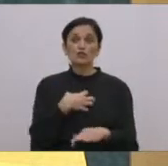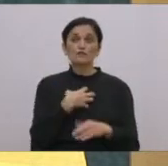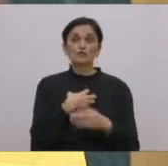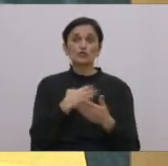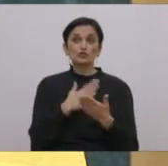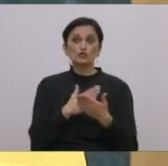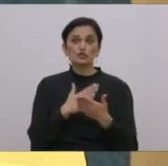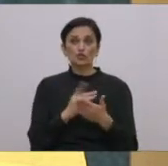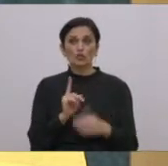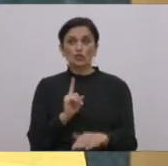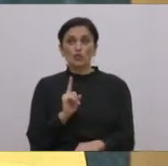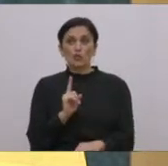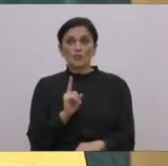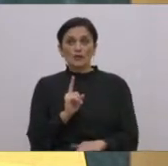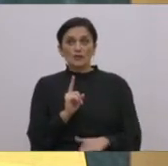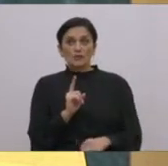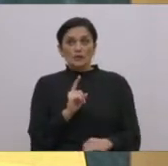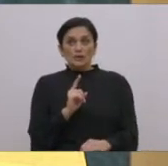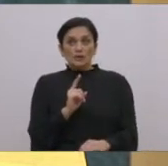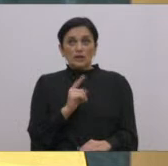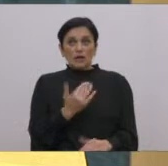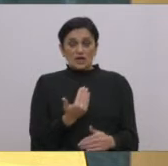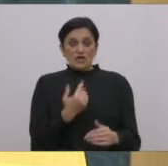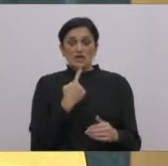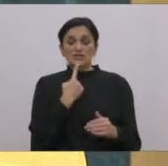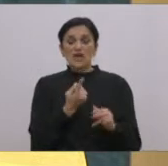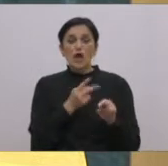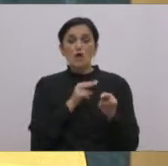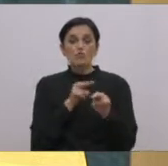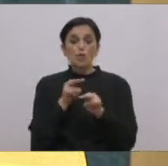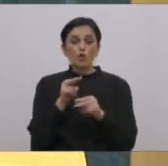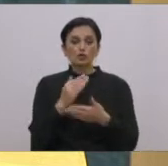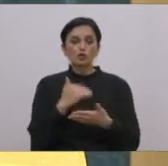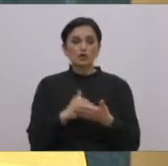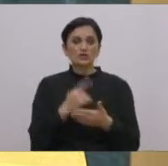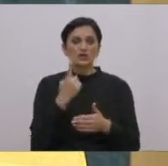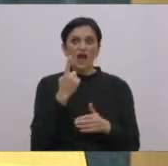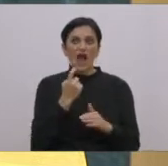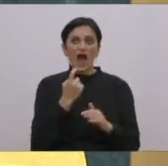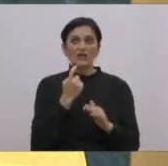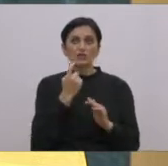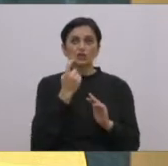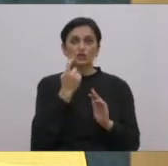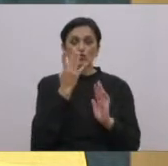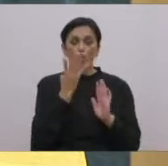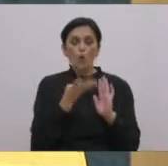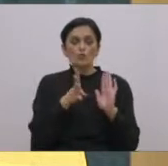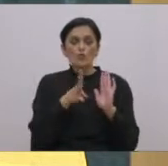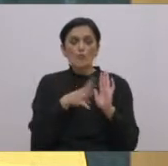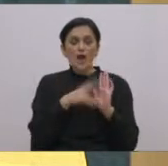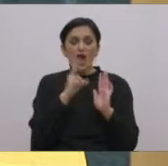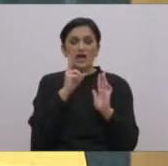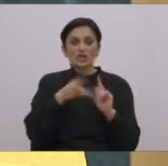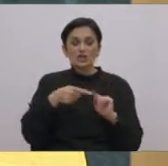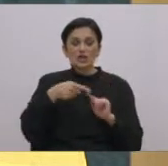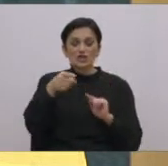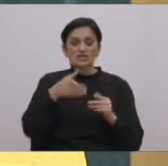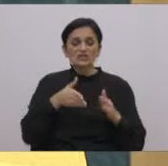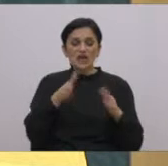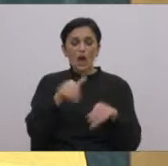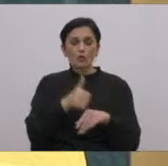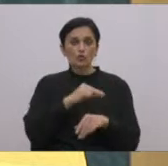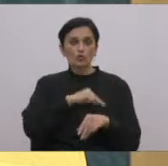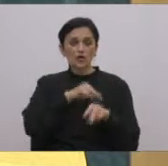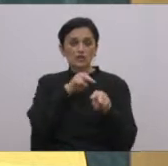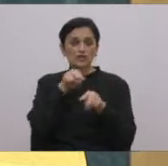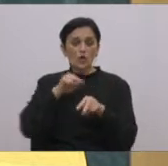ის, რომ წელს მონიტორინგის შედეგად 159 კილომეტრზე საგზაო დეპარტამენტის